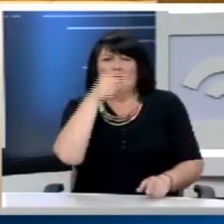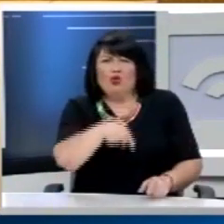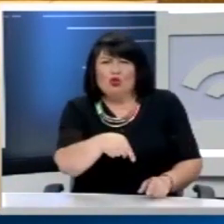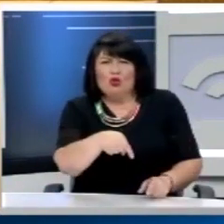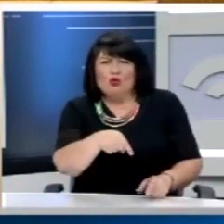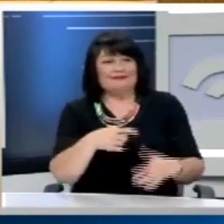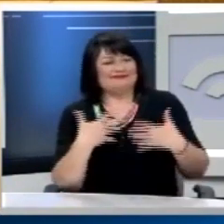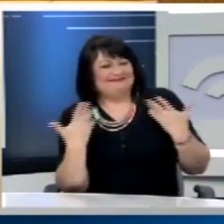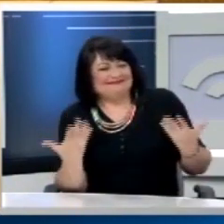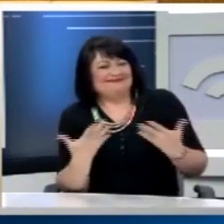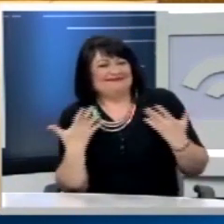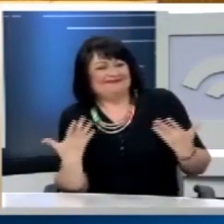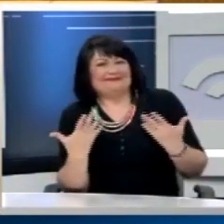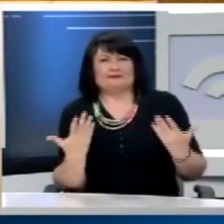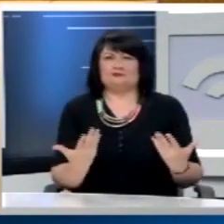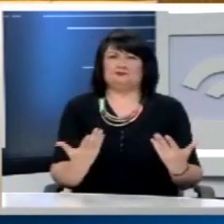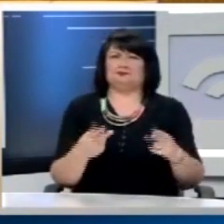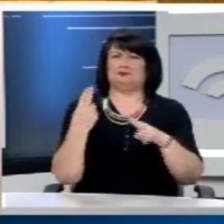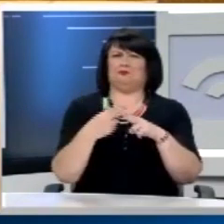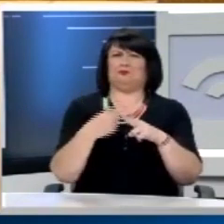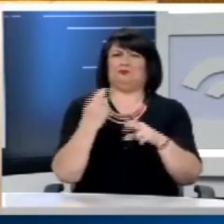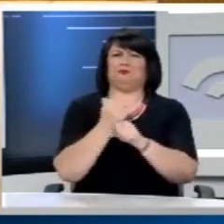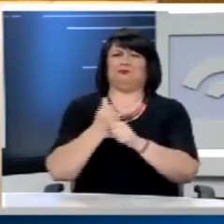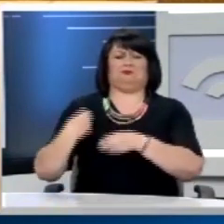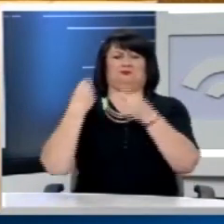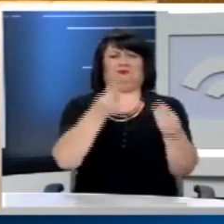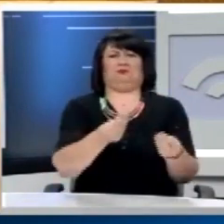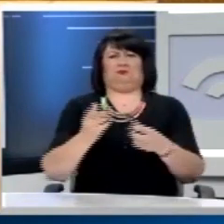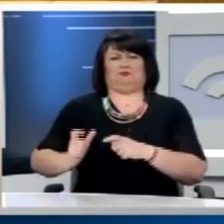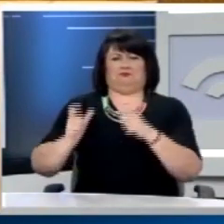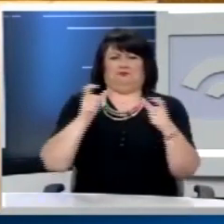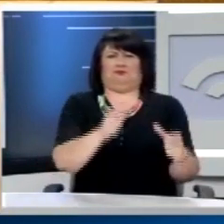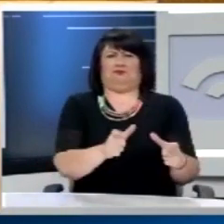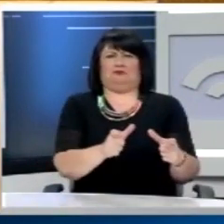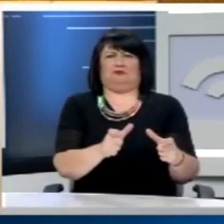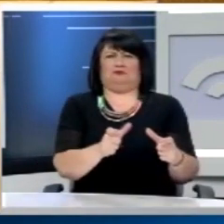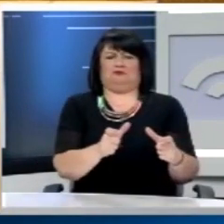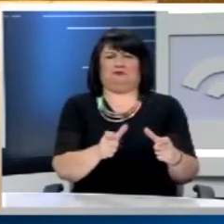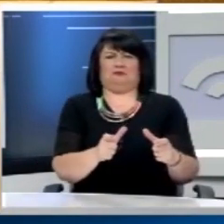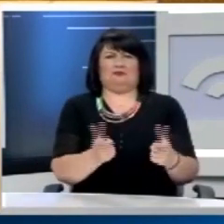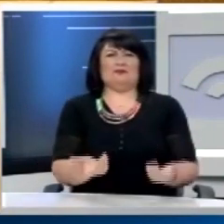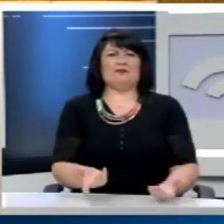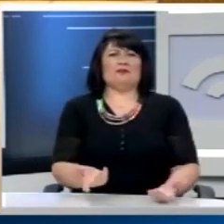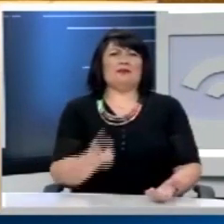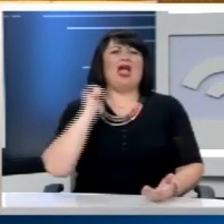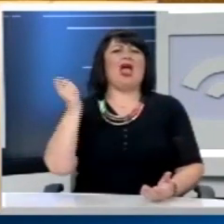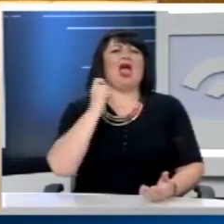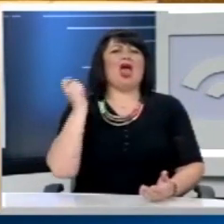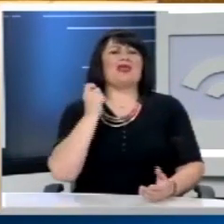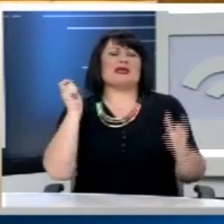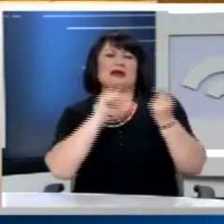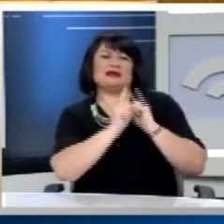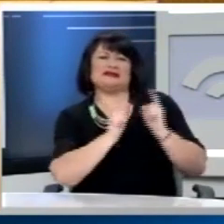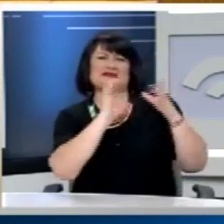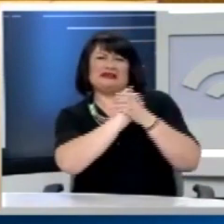αυρότητες για το σημαντικό έργο που παραλαμβάνουν και παραδίδουν. για την ανάγκη εθνικής συνεννόησης